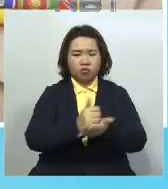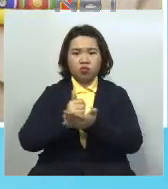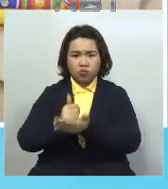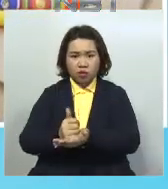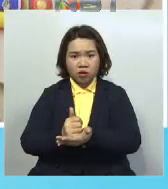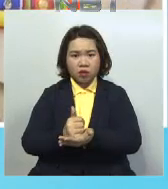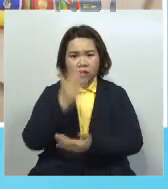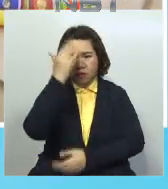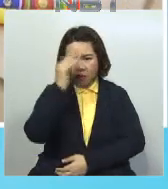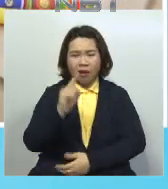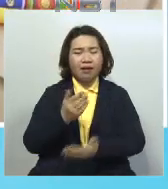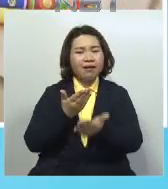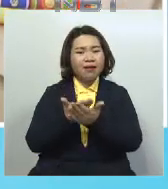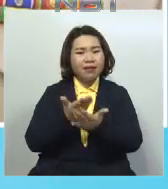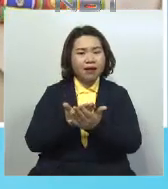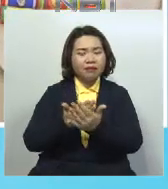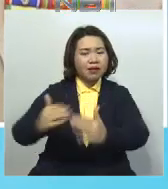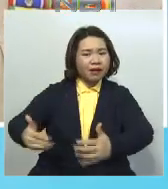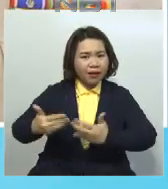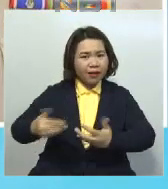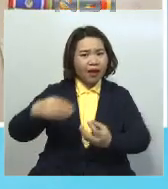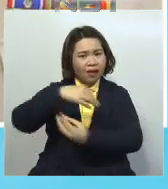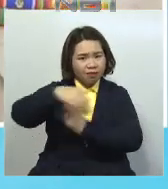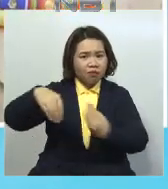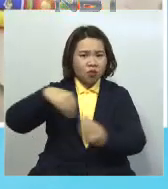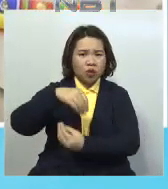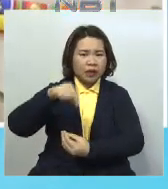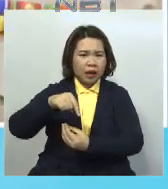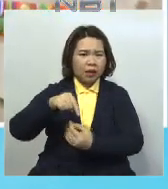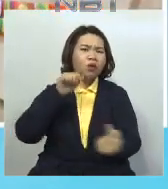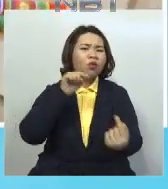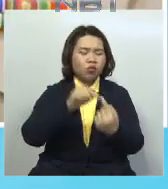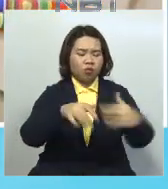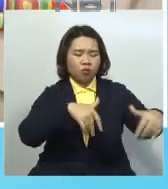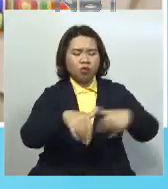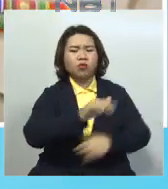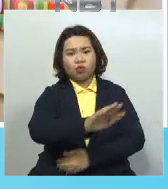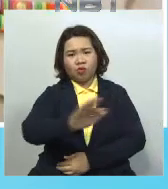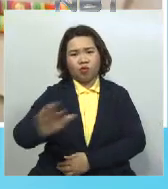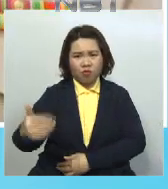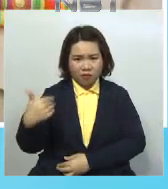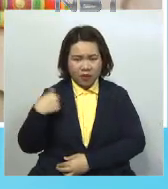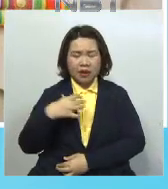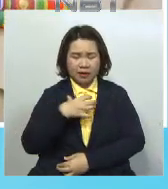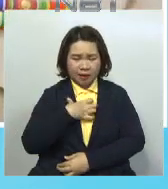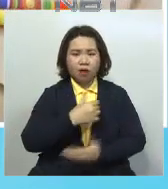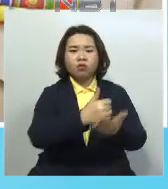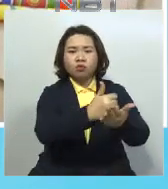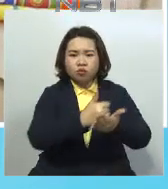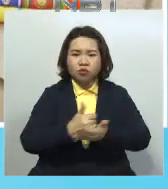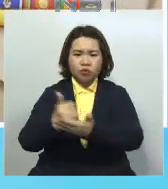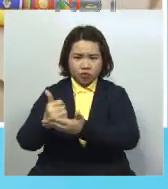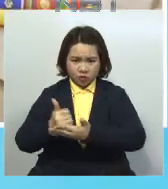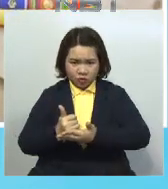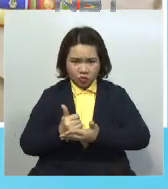เพราะอะไรเงินทุกบาททุกสตางค์ที่เกิดขึ้นจากการท่องเที่ยวนะมันสู่พี่น้องประชาชนทุกคนนะครับผมอยากเรียนนี้ช่วยกันนะครับ